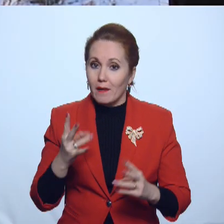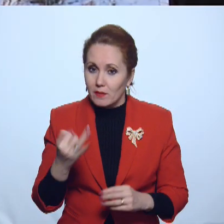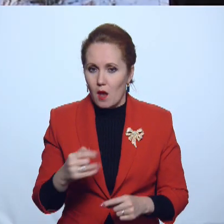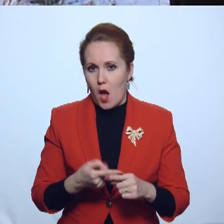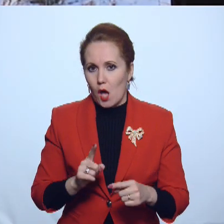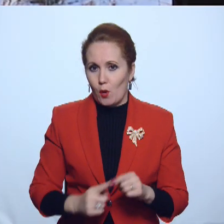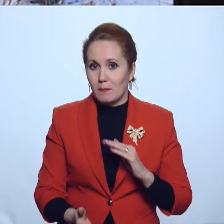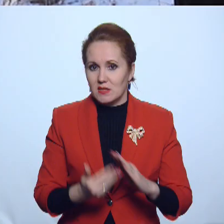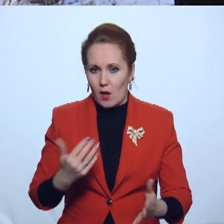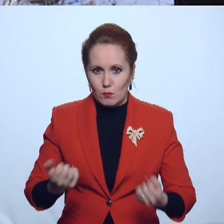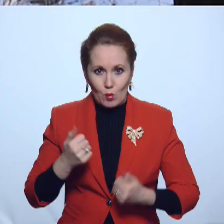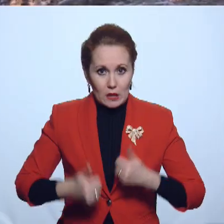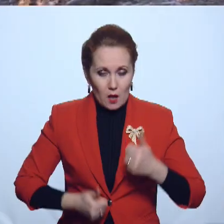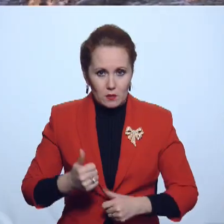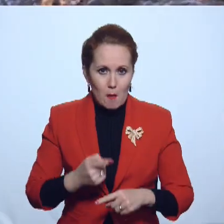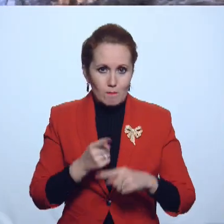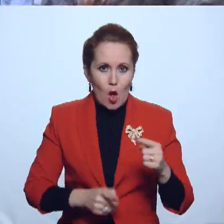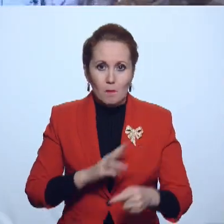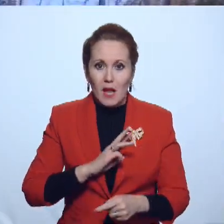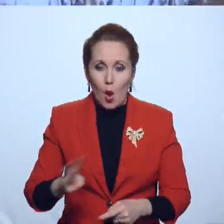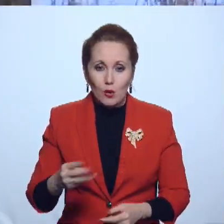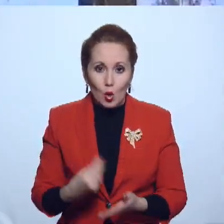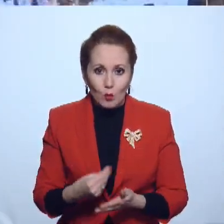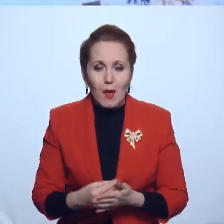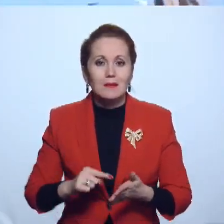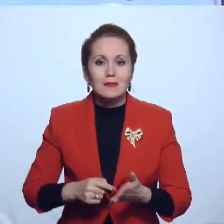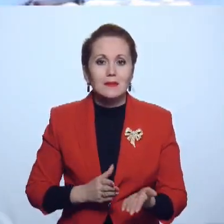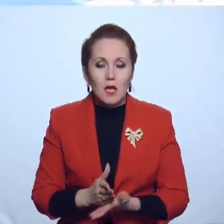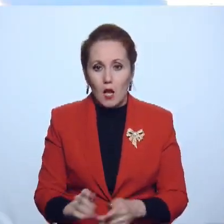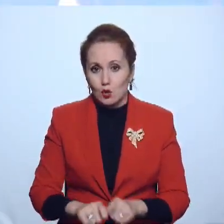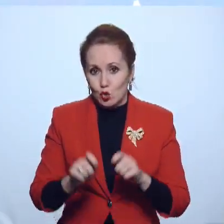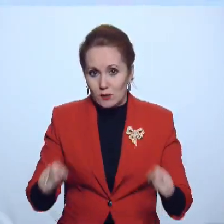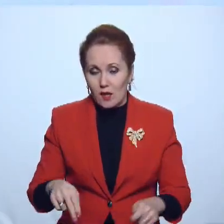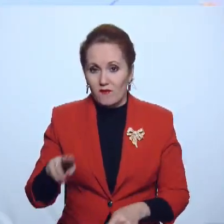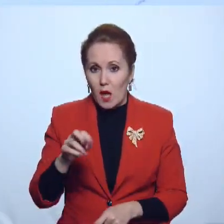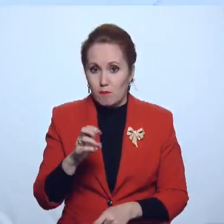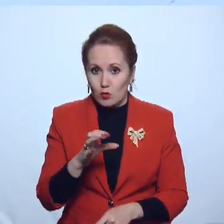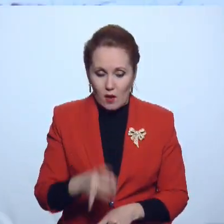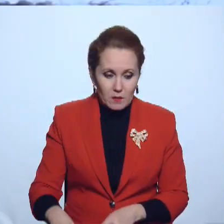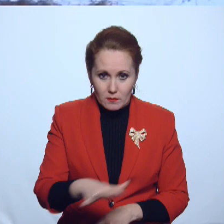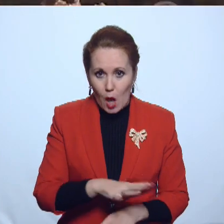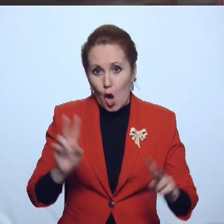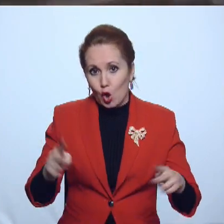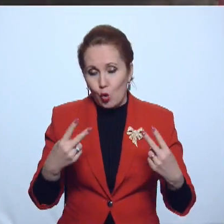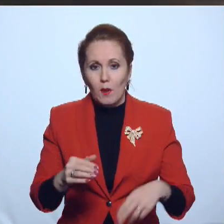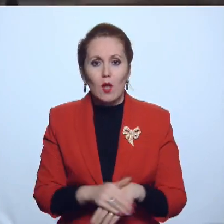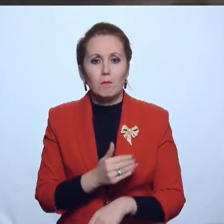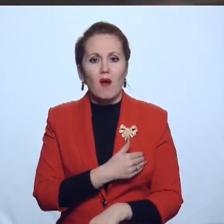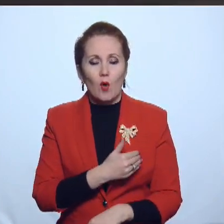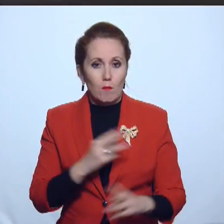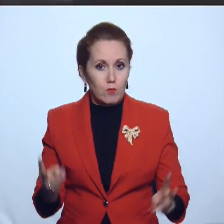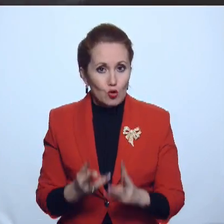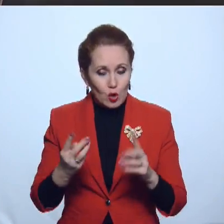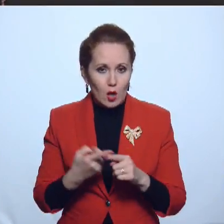получил грант в размере 500 000 рублей. Цель инициативы – создать на территории Дебёсского района клуб добровольных пожарных,